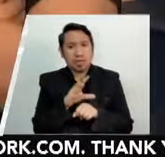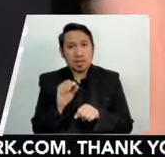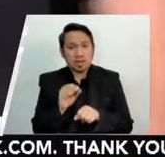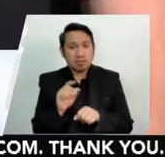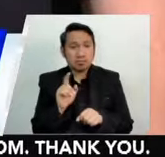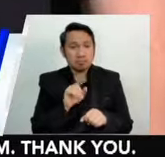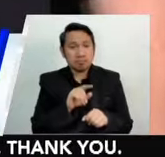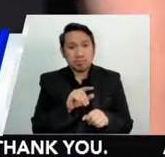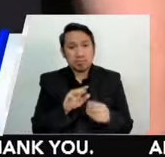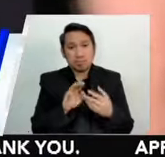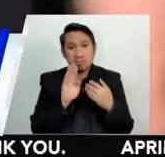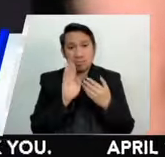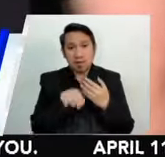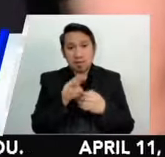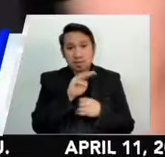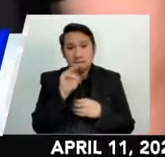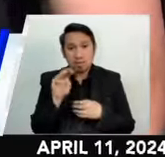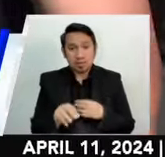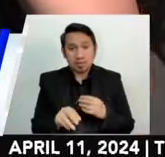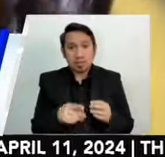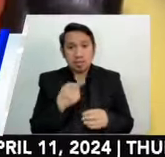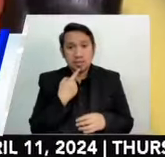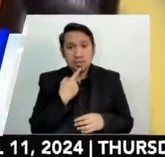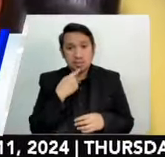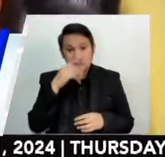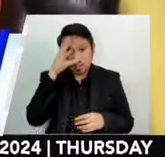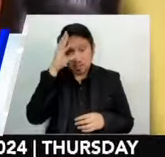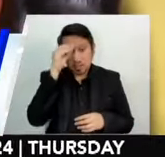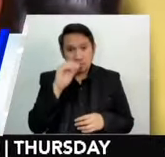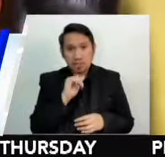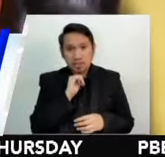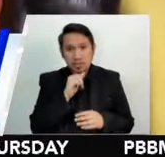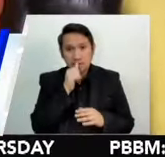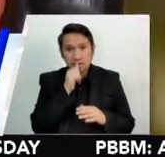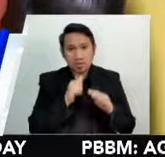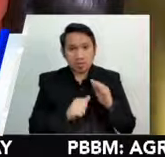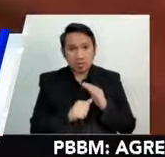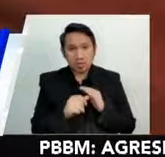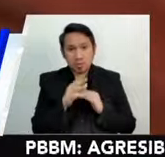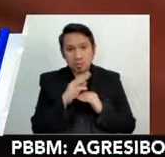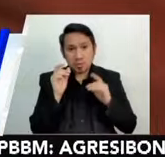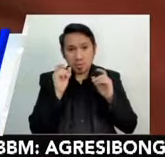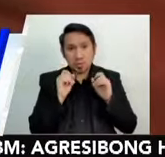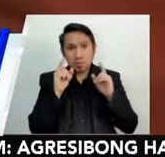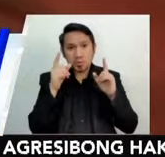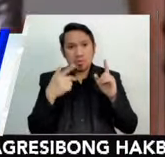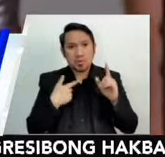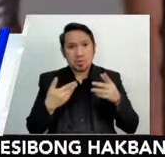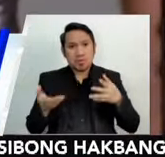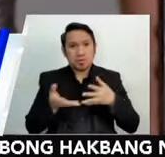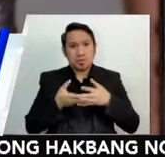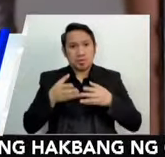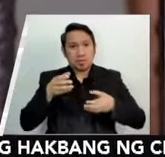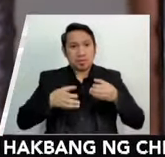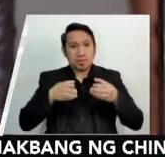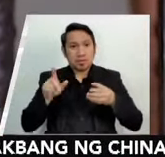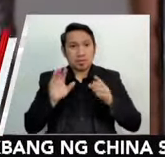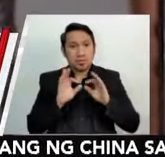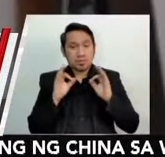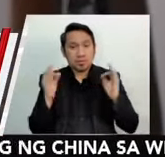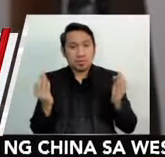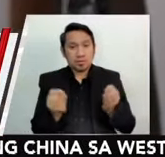NCR. Ayon naman sa lalaki, hindi siya nagtago at nagulat na lang siya nang bigla siyang kasuhan ng pamilya ng biktima. Gusto namin pareho,